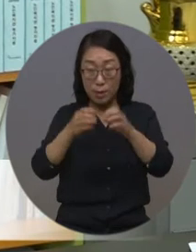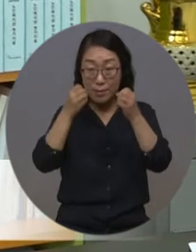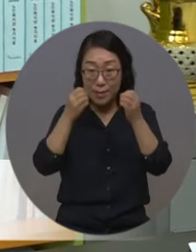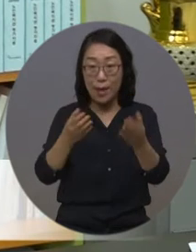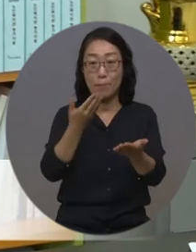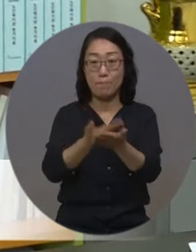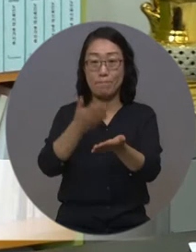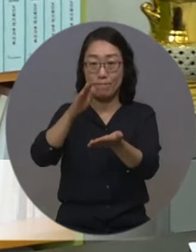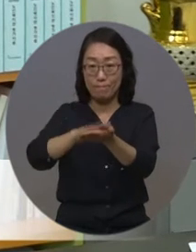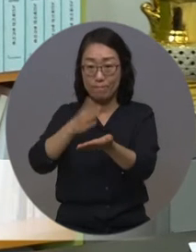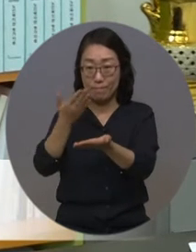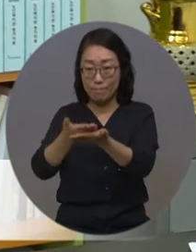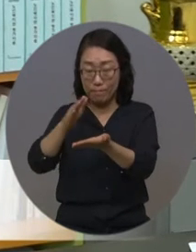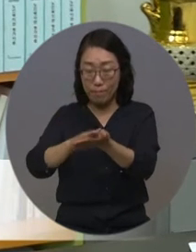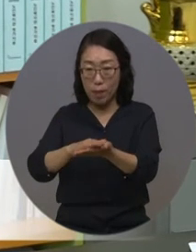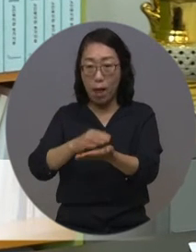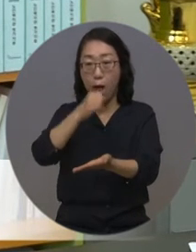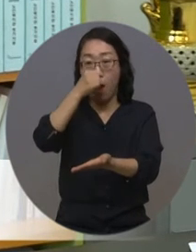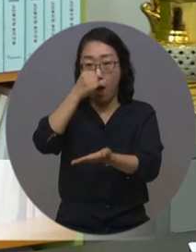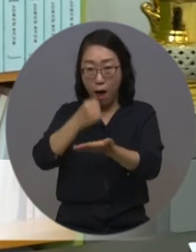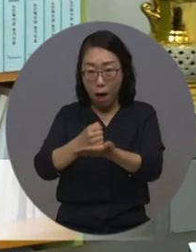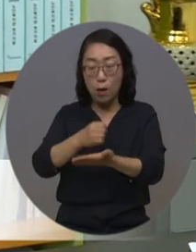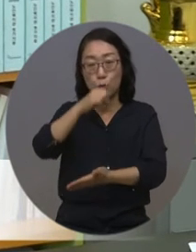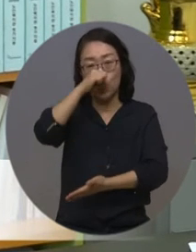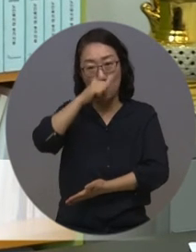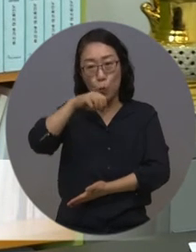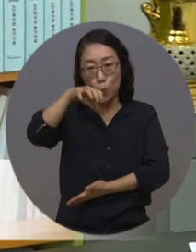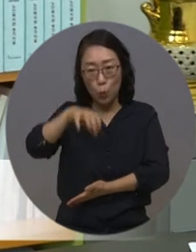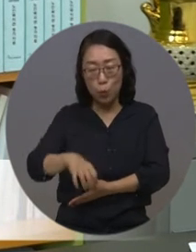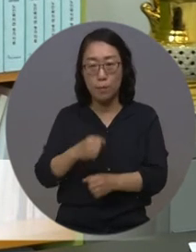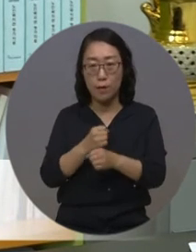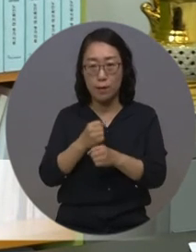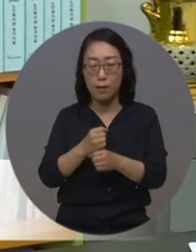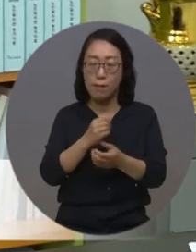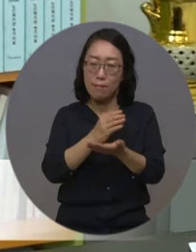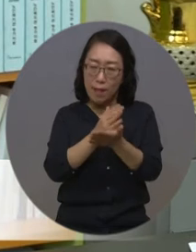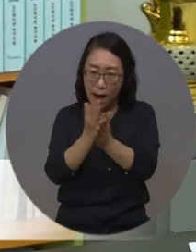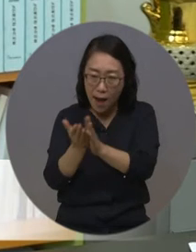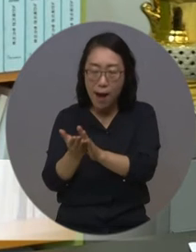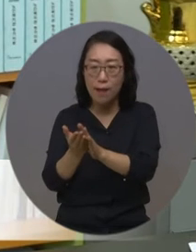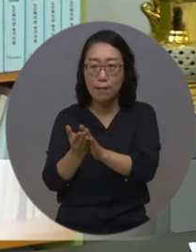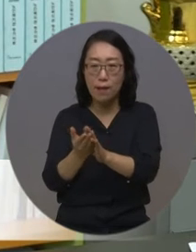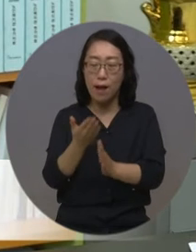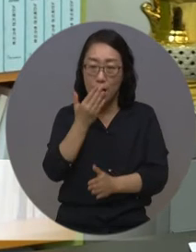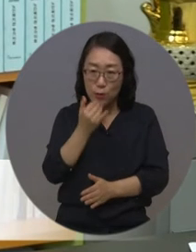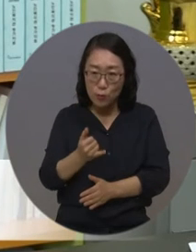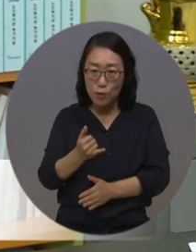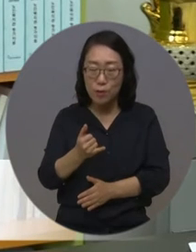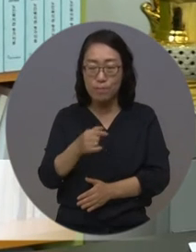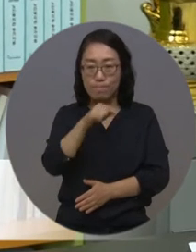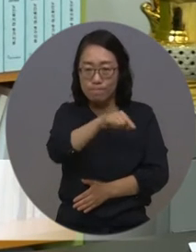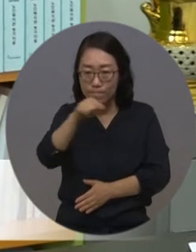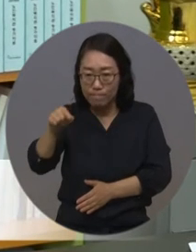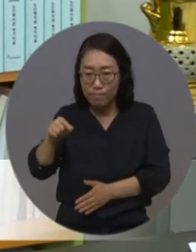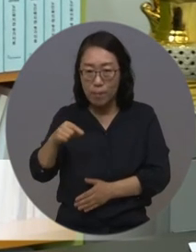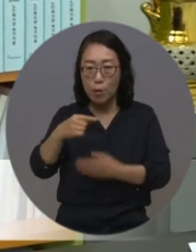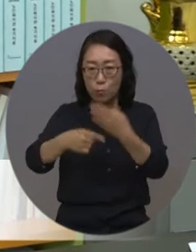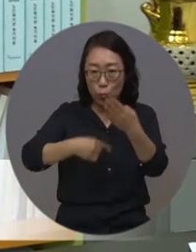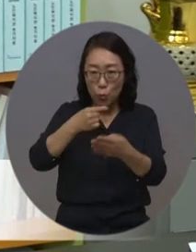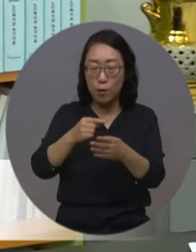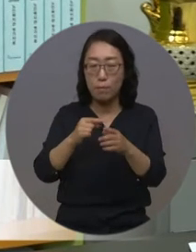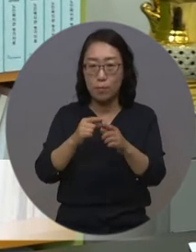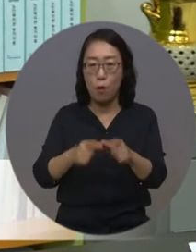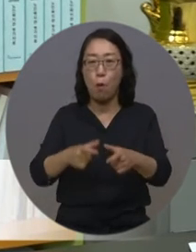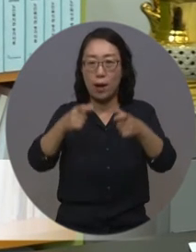사업을 통해서 더 쾌적한 공간을 만들었고 어르신들이 더 다양한 서비스를 받을 수 있도록 프로그램실도 확장을